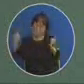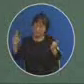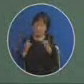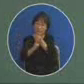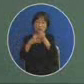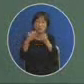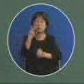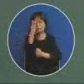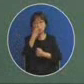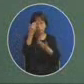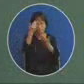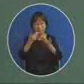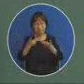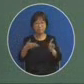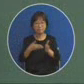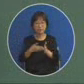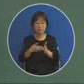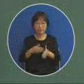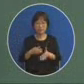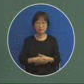begin. 하나님은